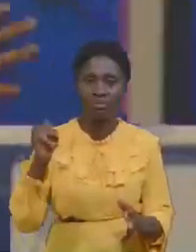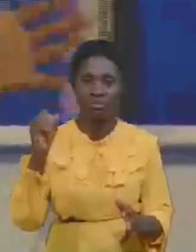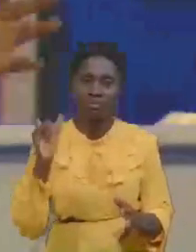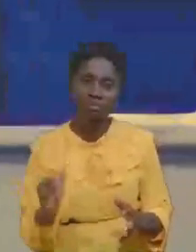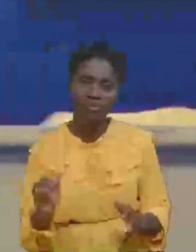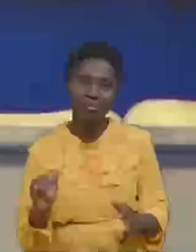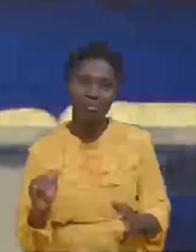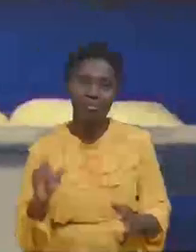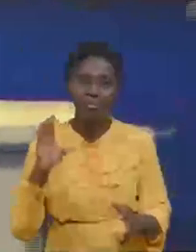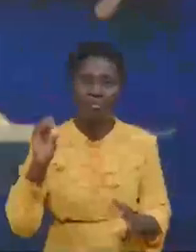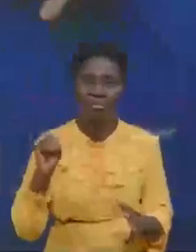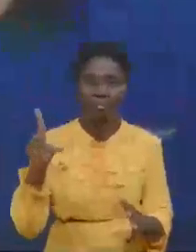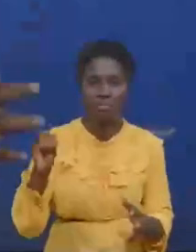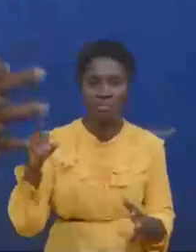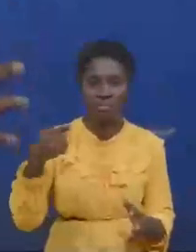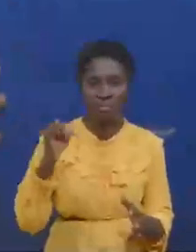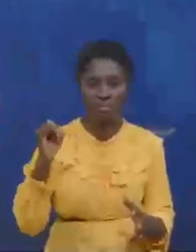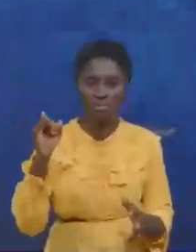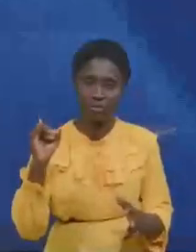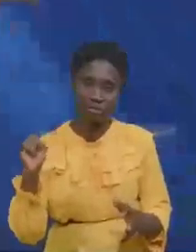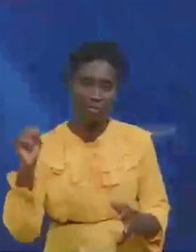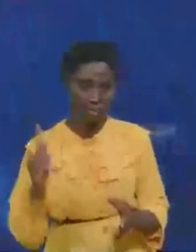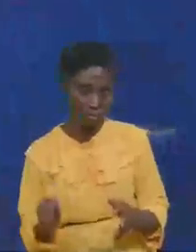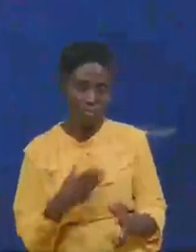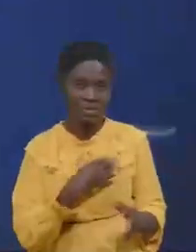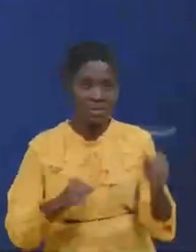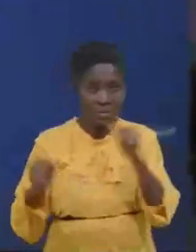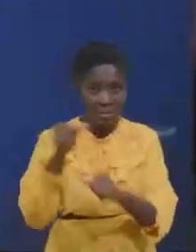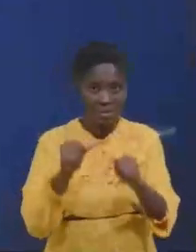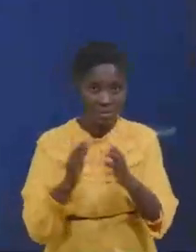les psychologues du moins, les philosophes,